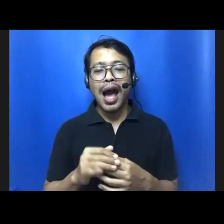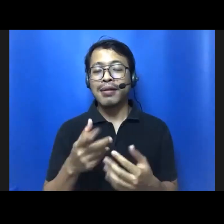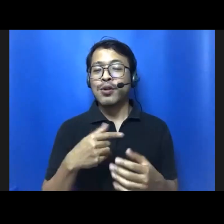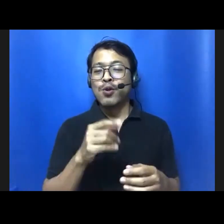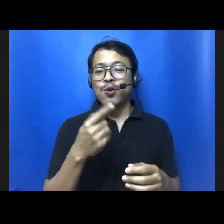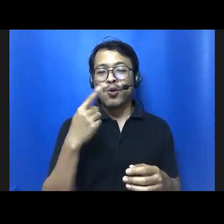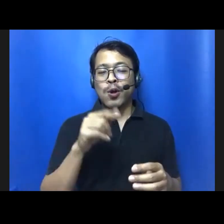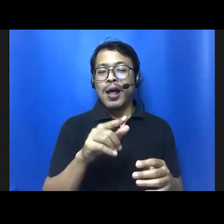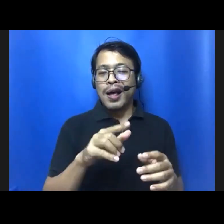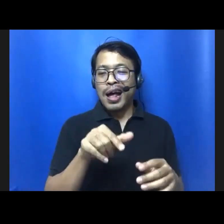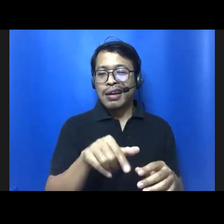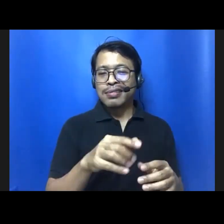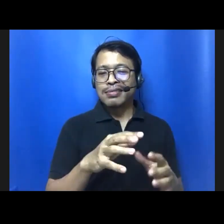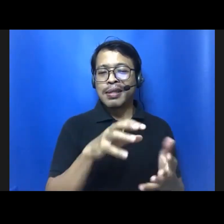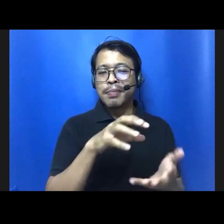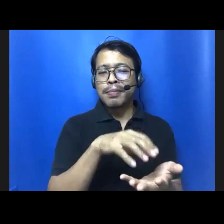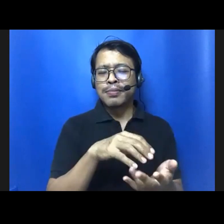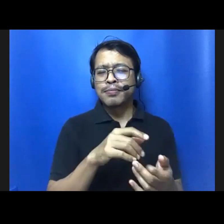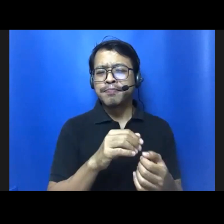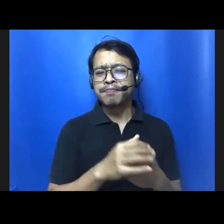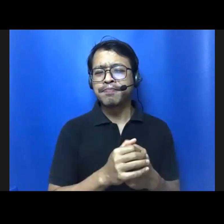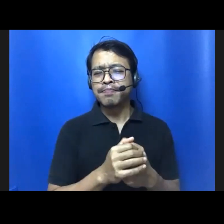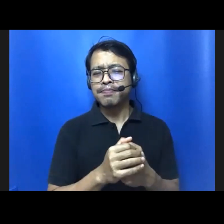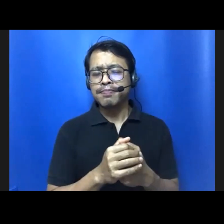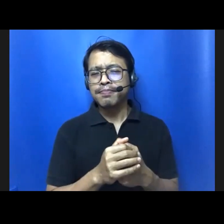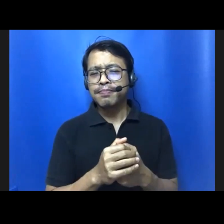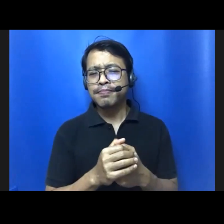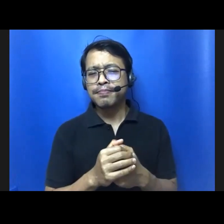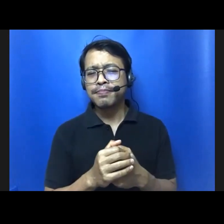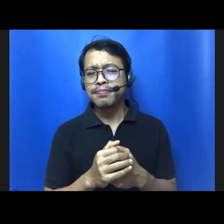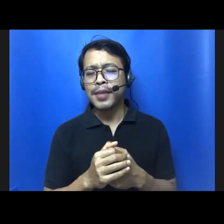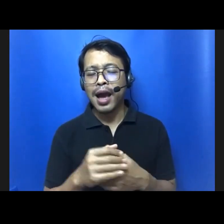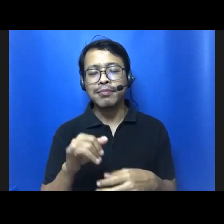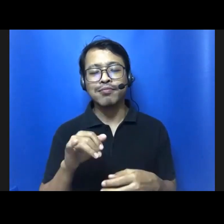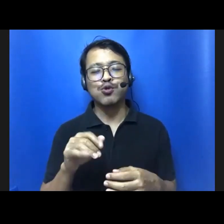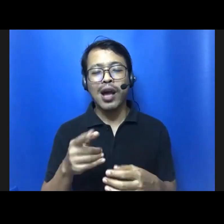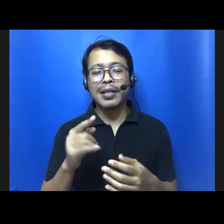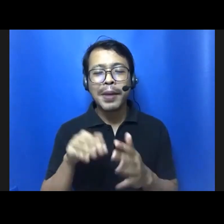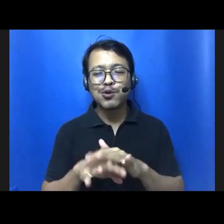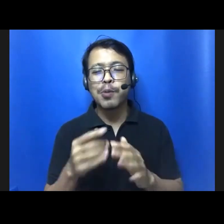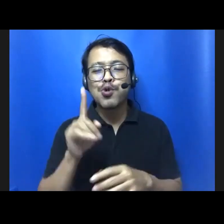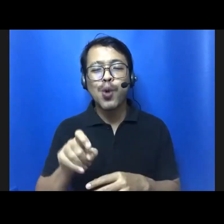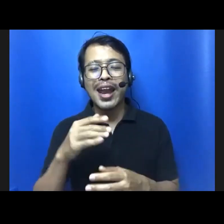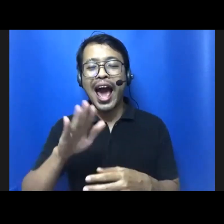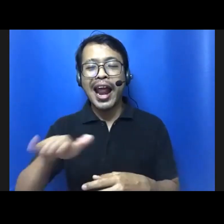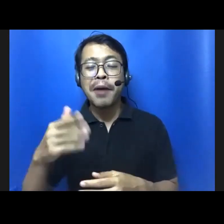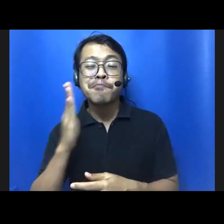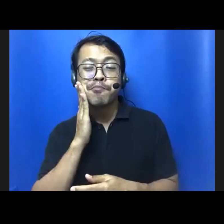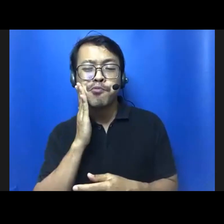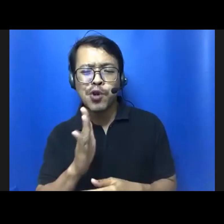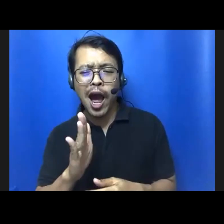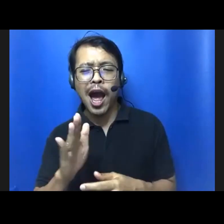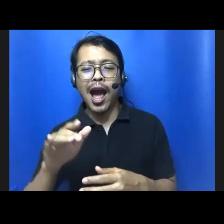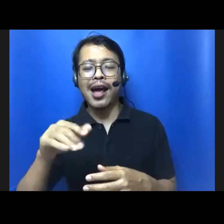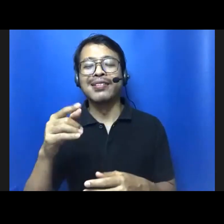pemerintah terkait responsif terhadap kondisi dan kebutuhan anak dan anak muda dengan disabilitas untuk dapat memaksimalkan potensinya sehingga